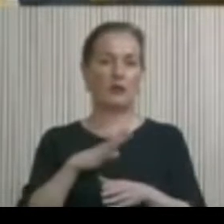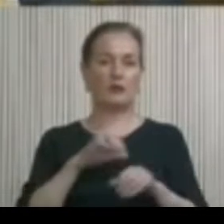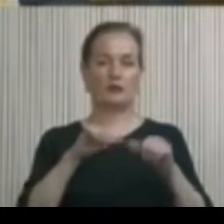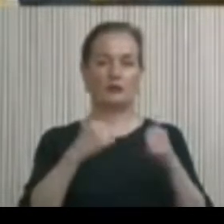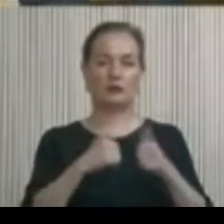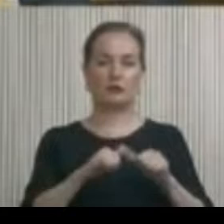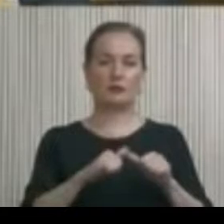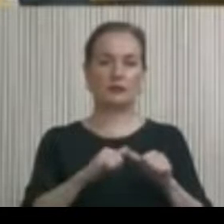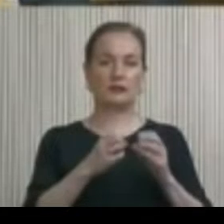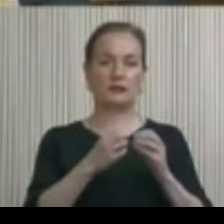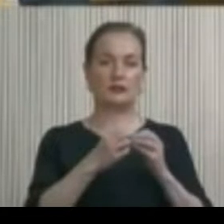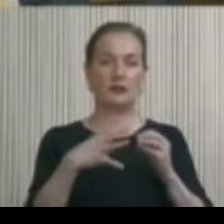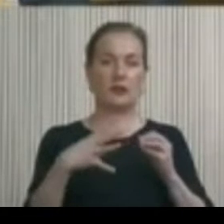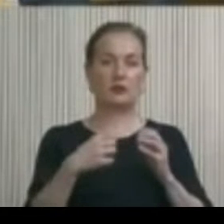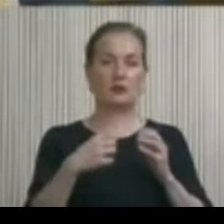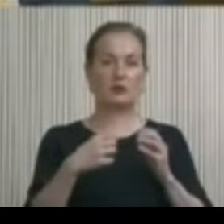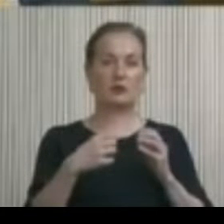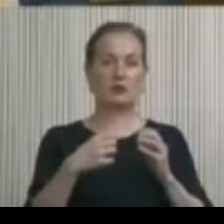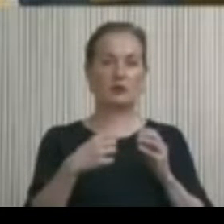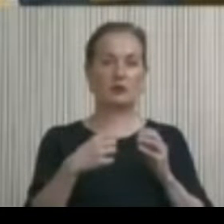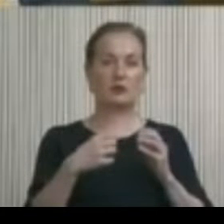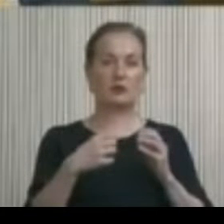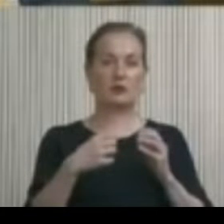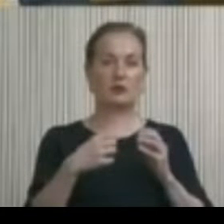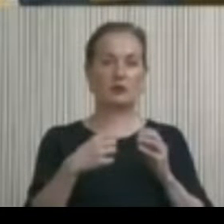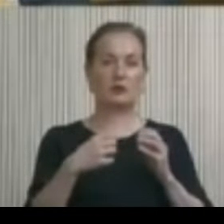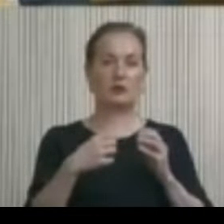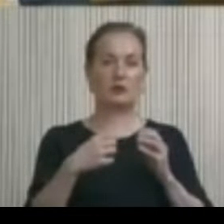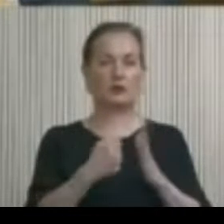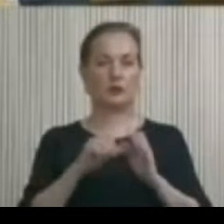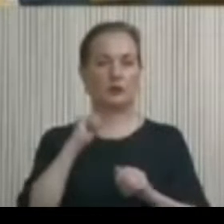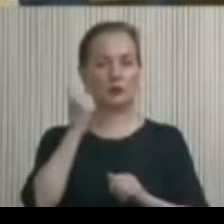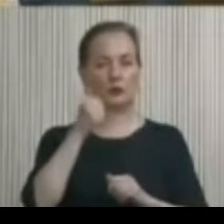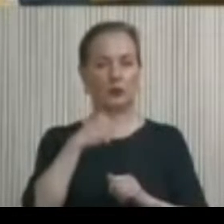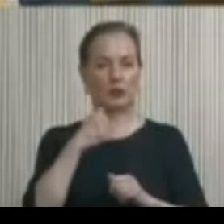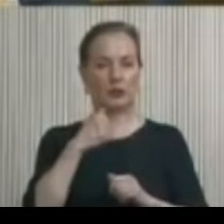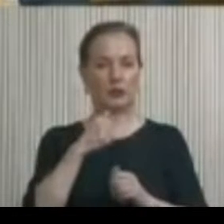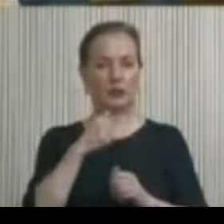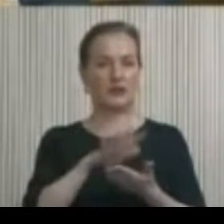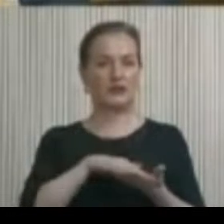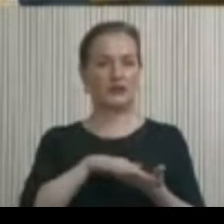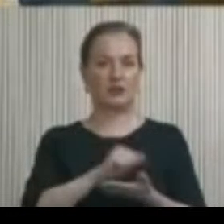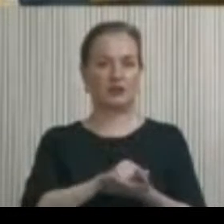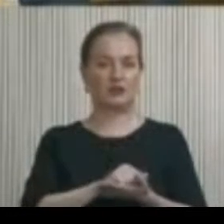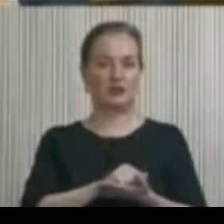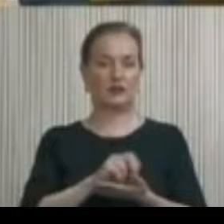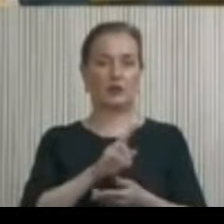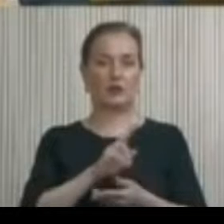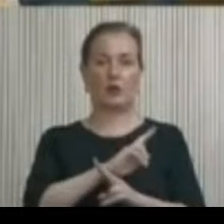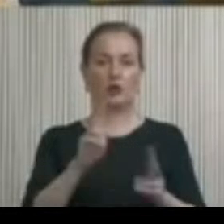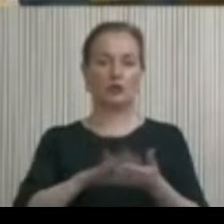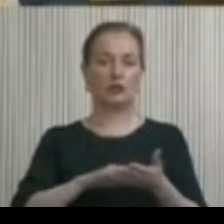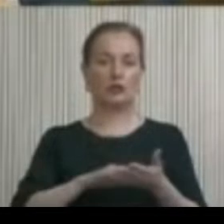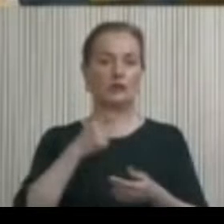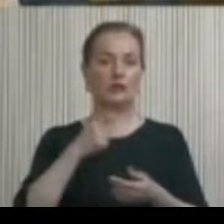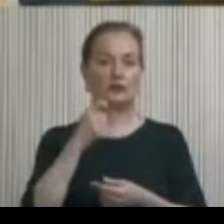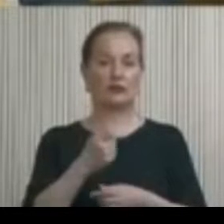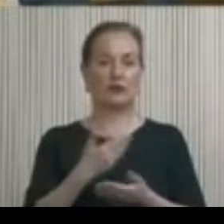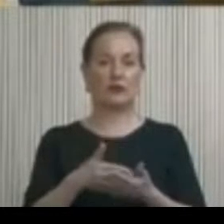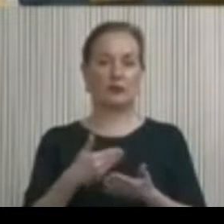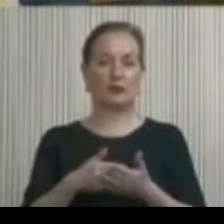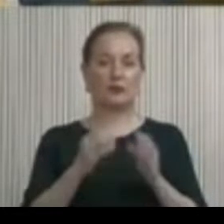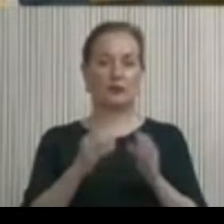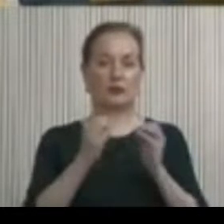по 19 рік, знищили. Хто подавав? Адміністрація. Близько 10 громад,